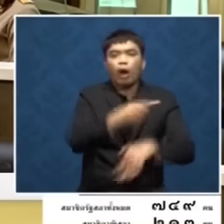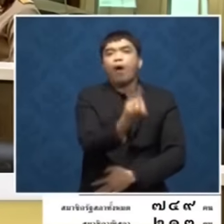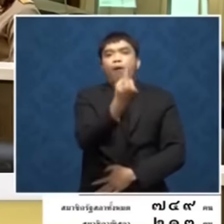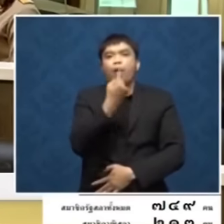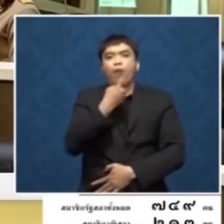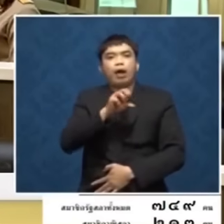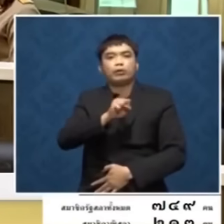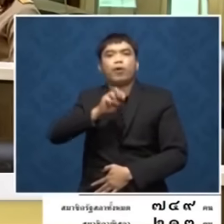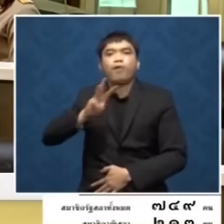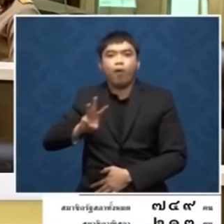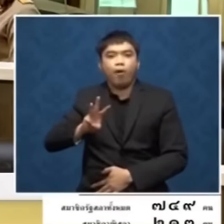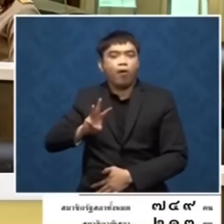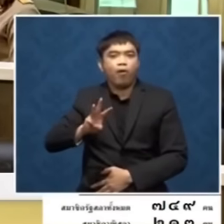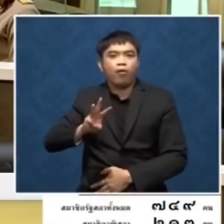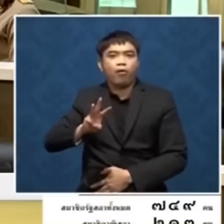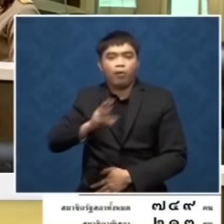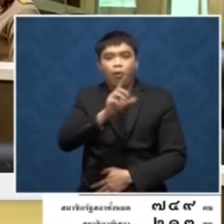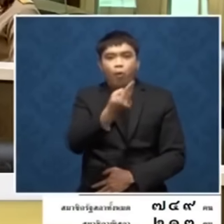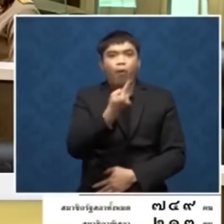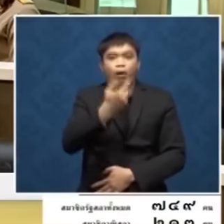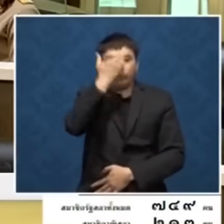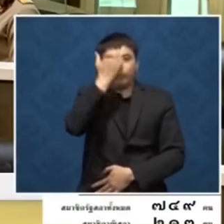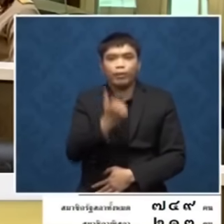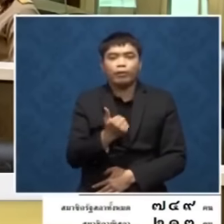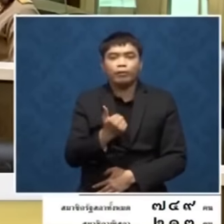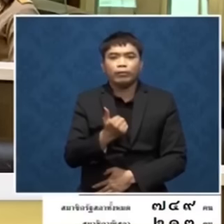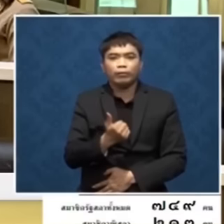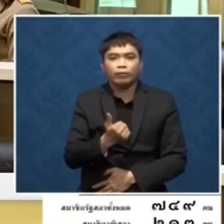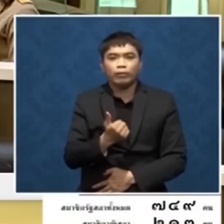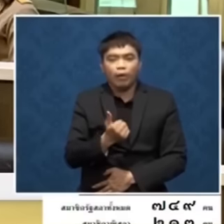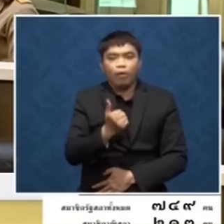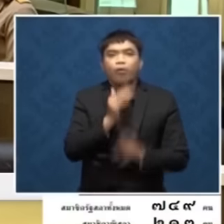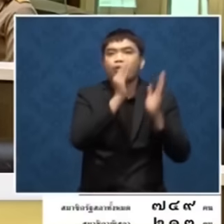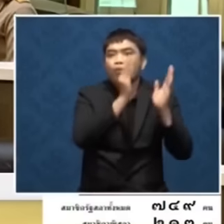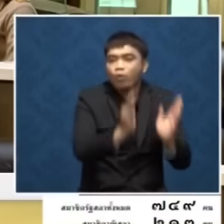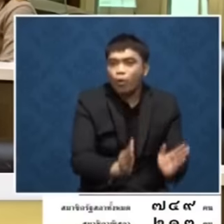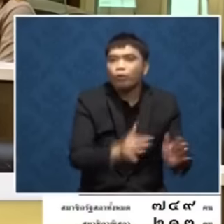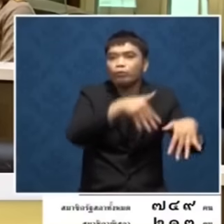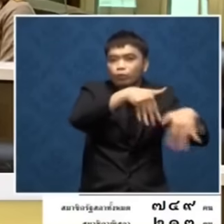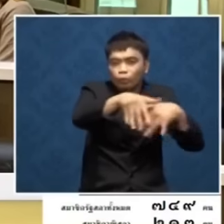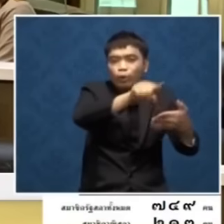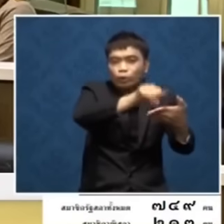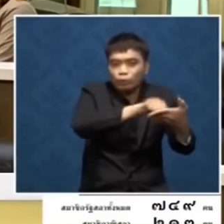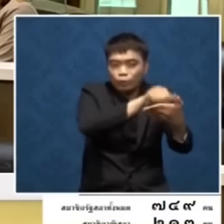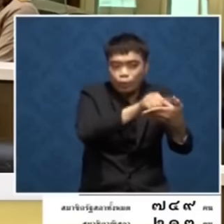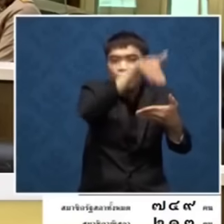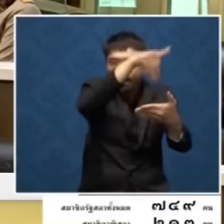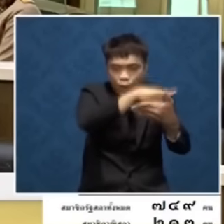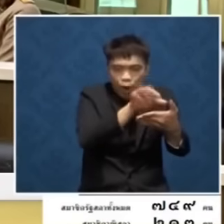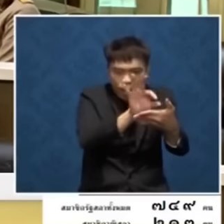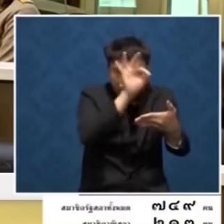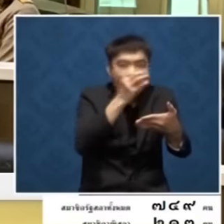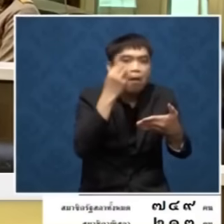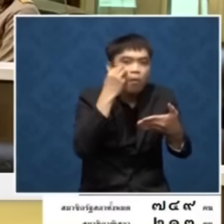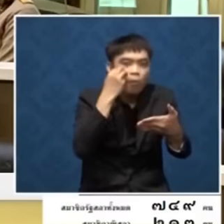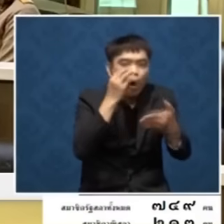ในมุมของท่านคือไม่สมควรสำหรับคุณพิธา เปิดหัวมาจบแบบนี้เลยนะคะถ้างั้นเดี๋ยวชวนคุณผู้ชมไปดูบรรยากาศสดๆนี้ไหมคะตอนนี้สว.เสรีสุวรรณ